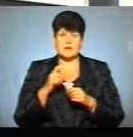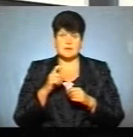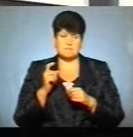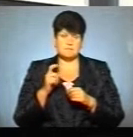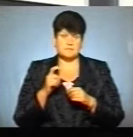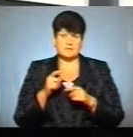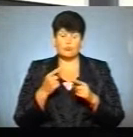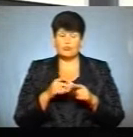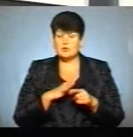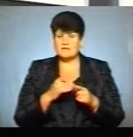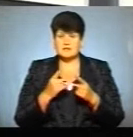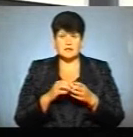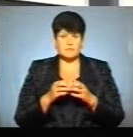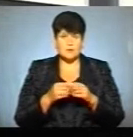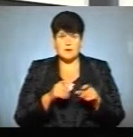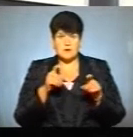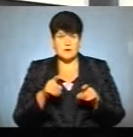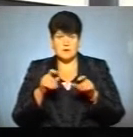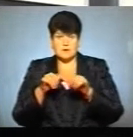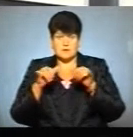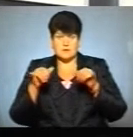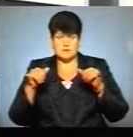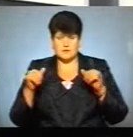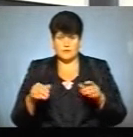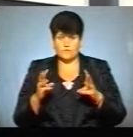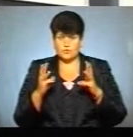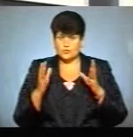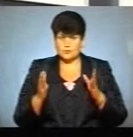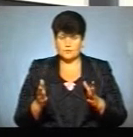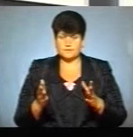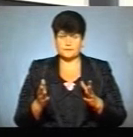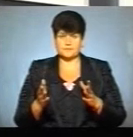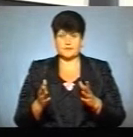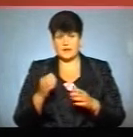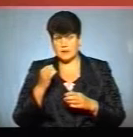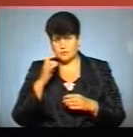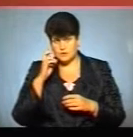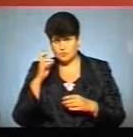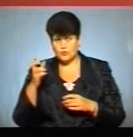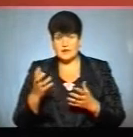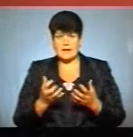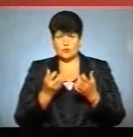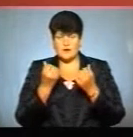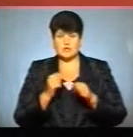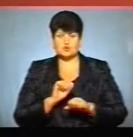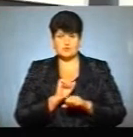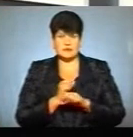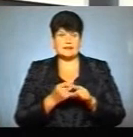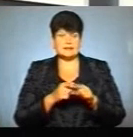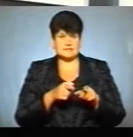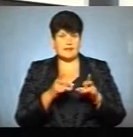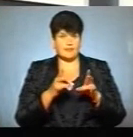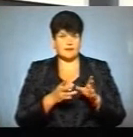Відповідно, була велика загроза перекидання вогню на ці об'єкти. Дякувати Богу, рятувальники зупинили це лихо.